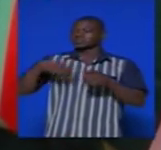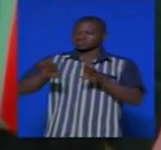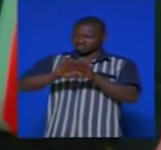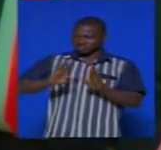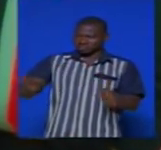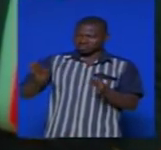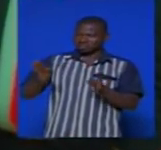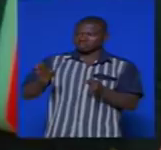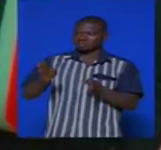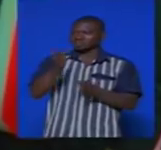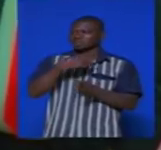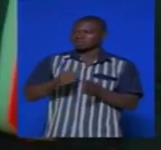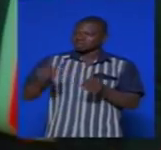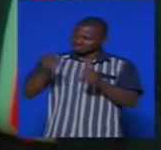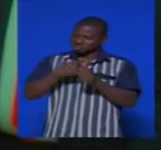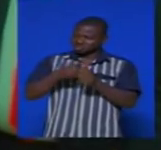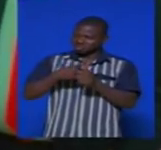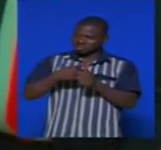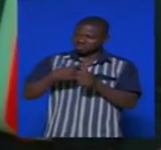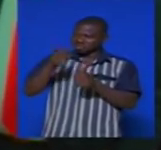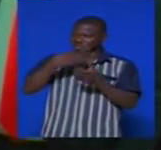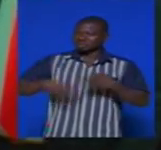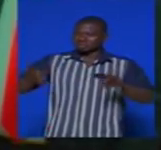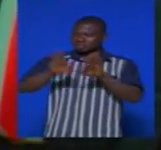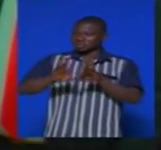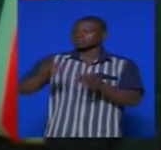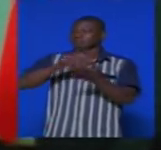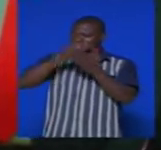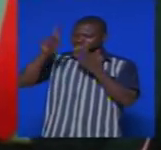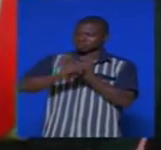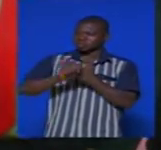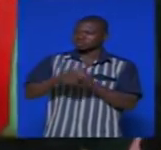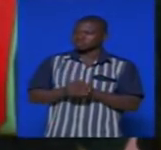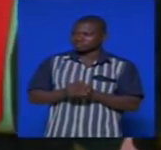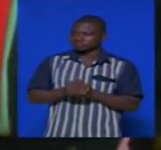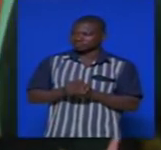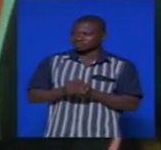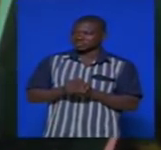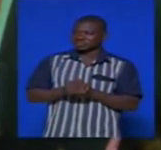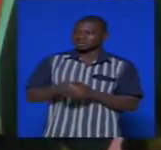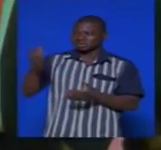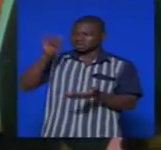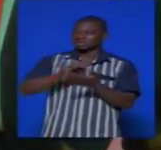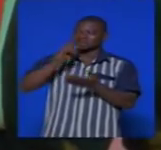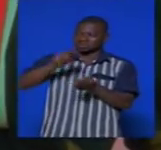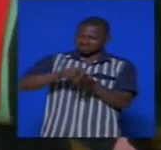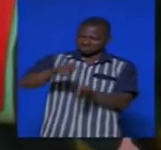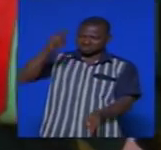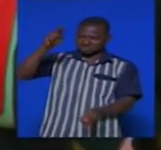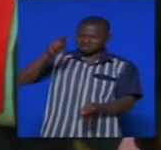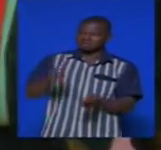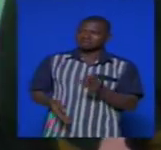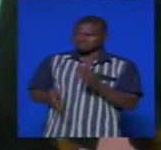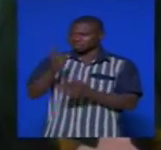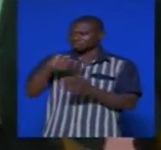l'un des premiers piliers de cette politique. Et ce premier pilier, c'est l'augmentation donc de la bande passante internationale du